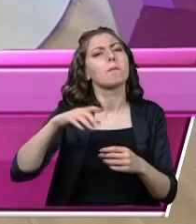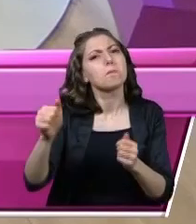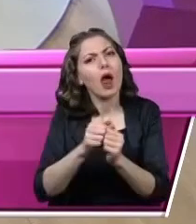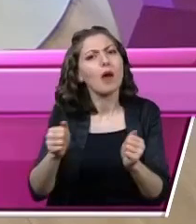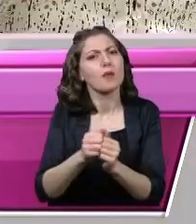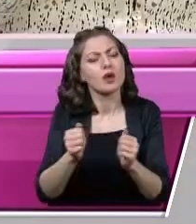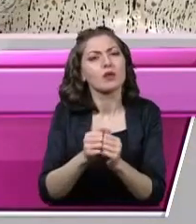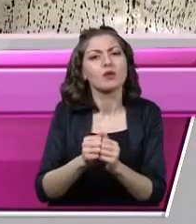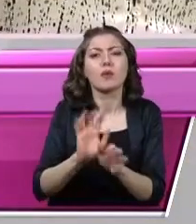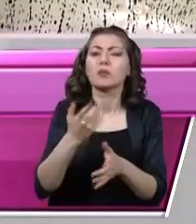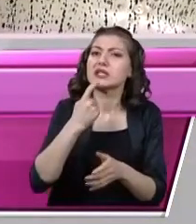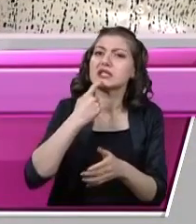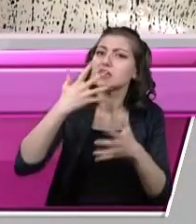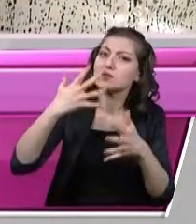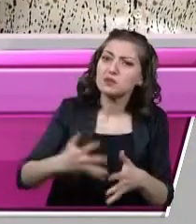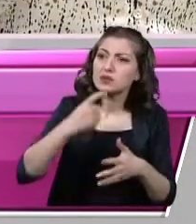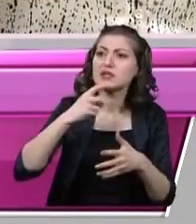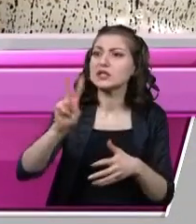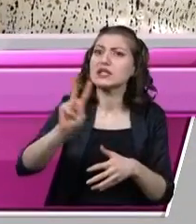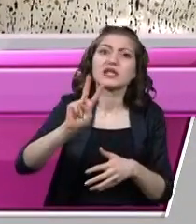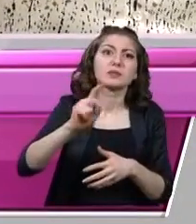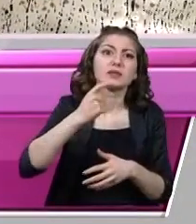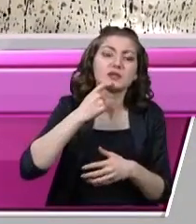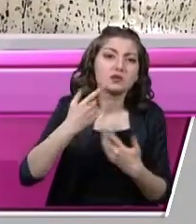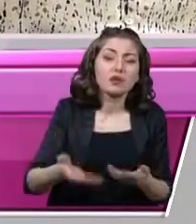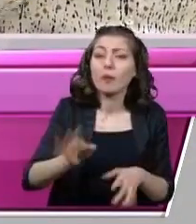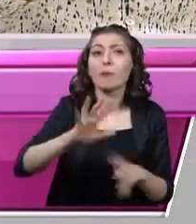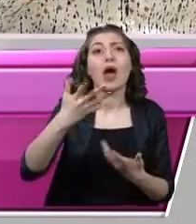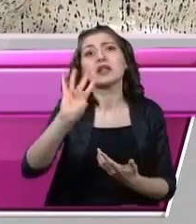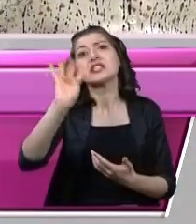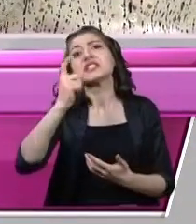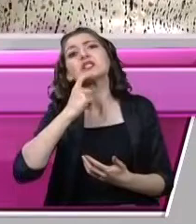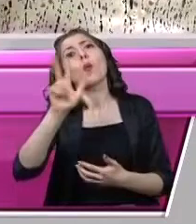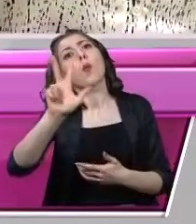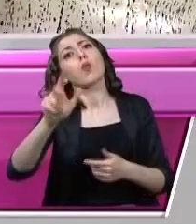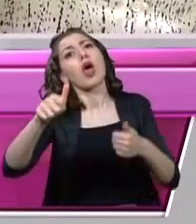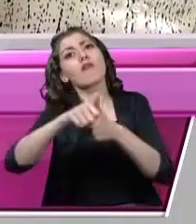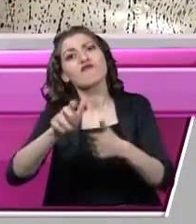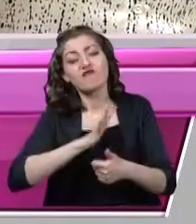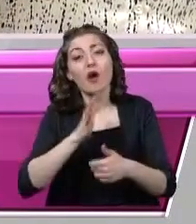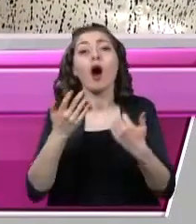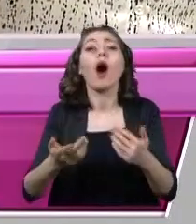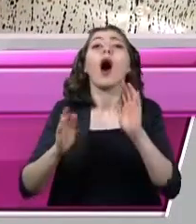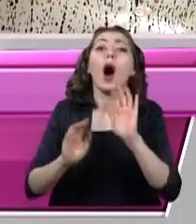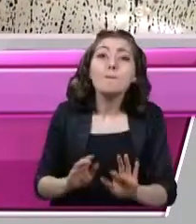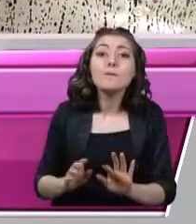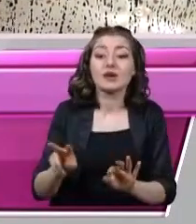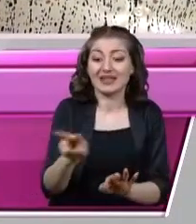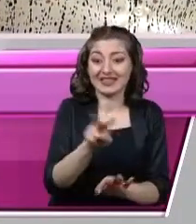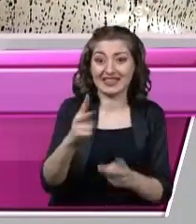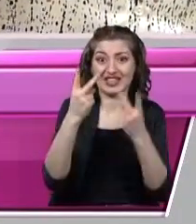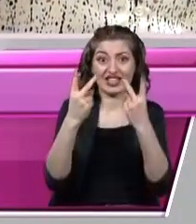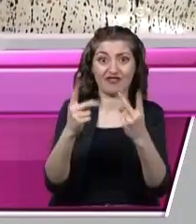Bu bazen çok Küçük yaşlarda olur bu yaşlarda bazen ve küsmüş 30lu yaşlardan sonra oluyor ama sonuçta iki farklı